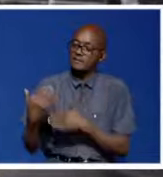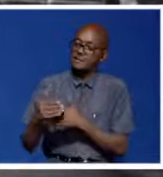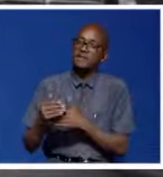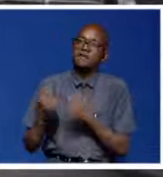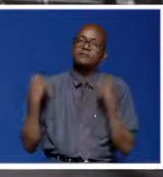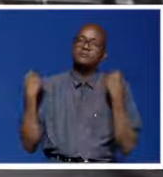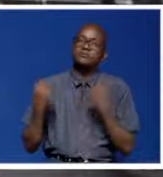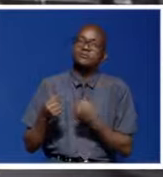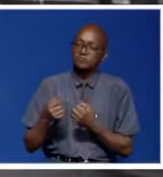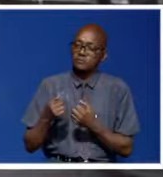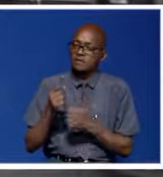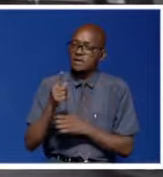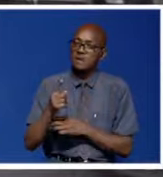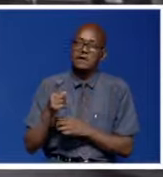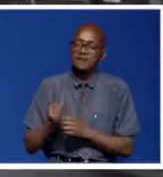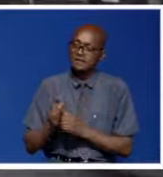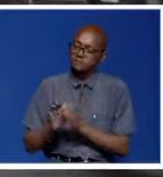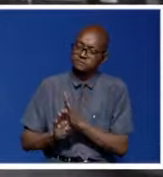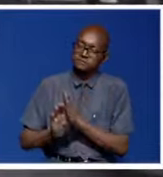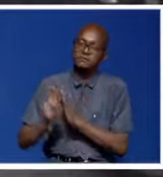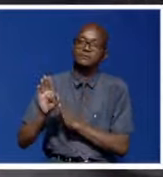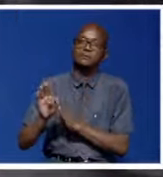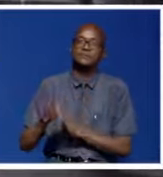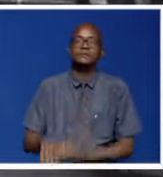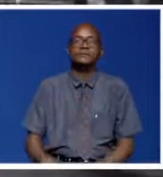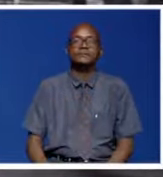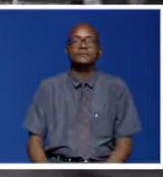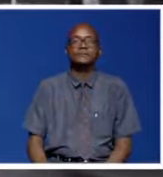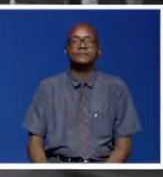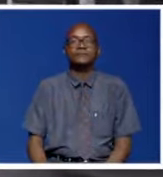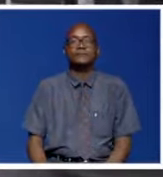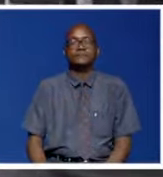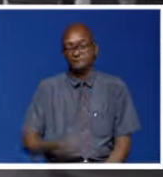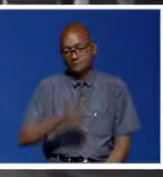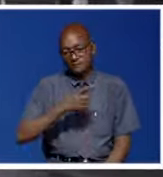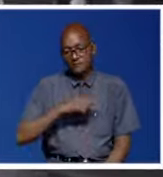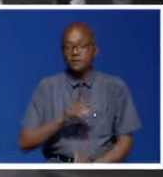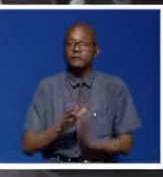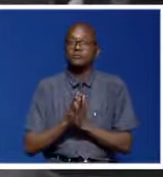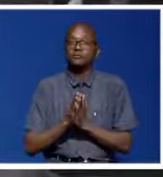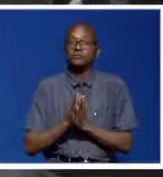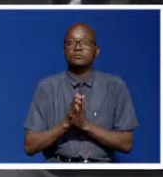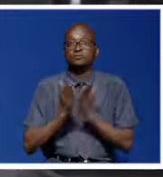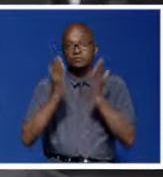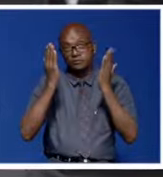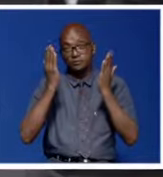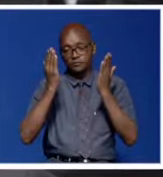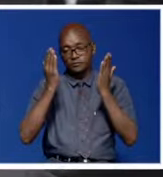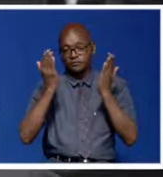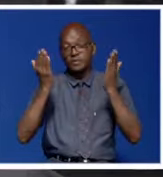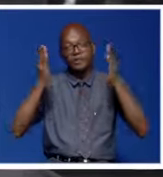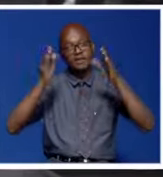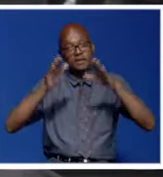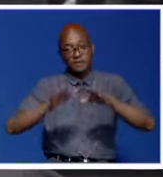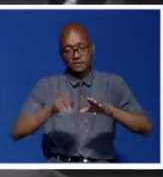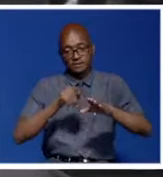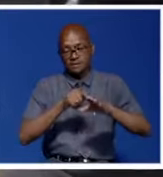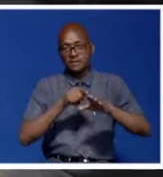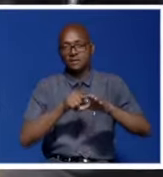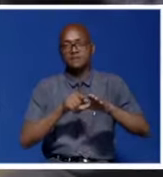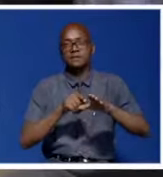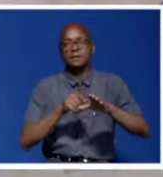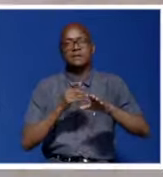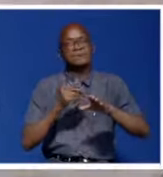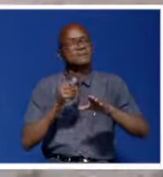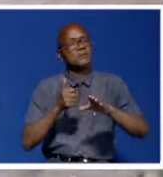juu. Unaona? Kwa kweli tunashukuru Mwenyezi Mungu kwamba tunachojaliwa ni hicho hicho, lakini ni